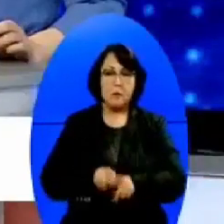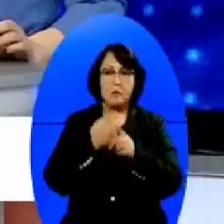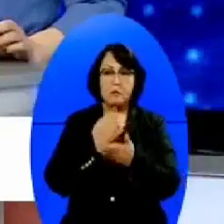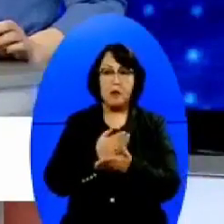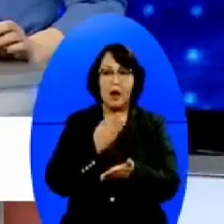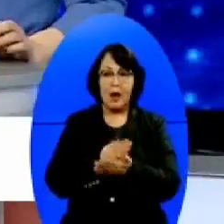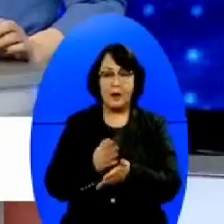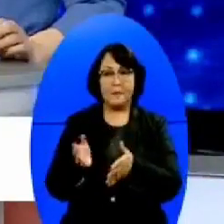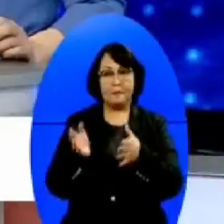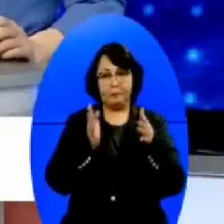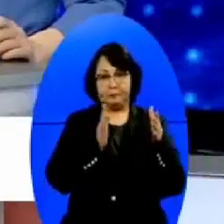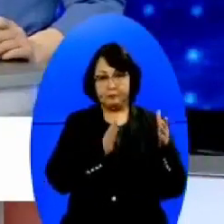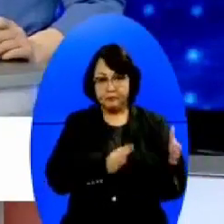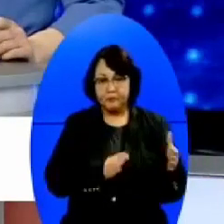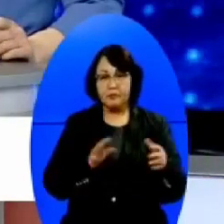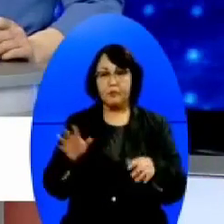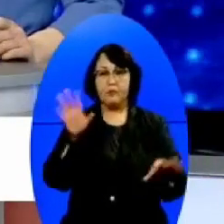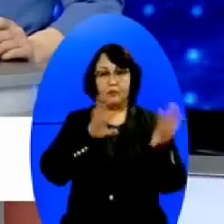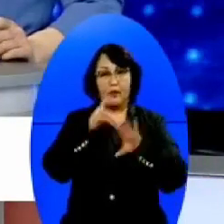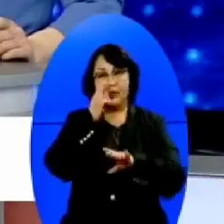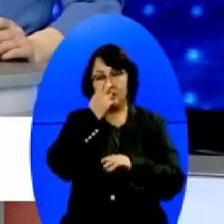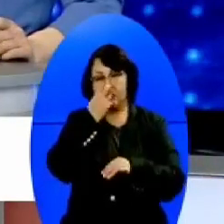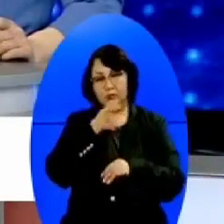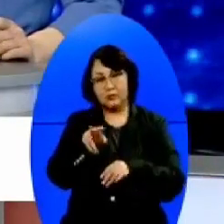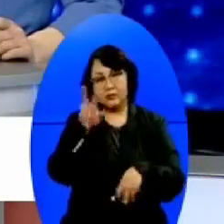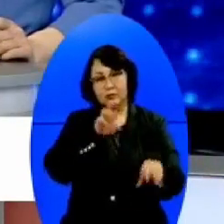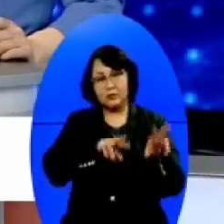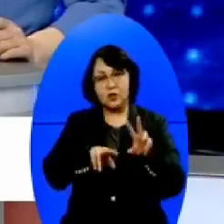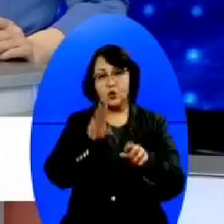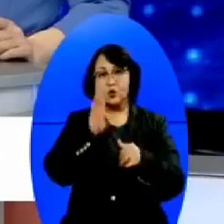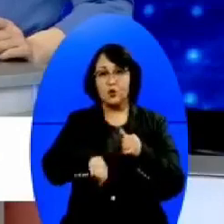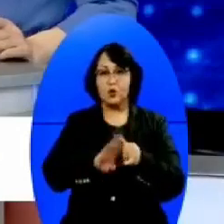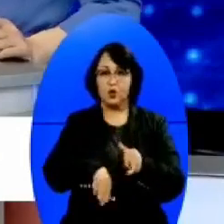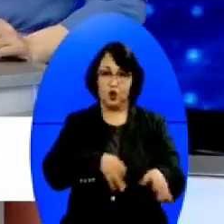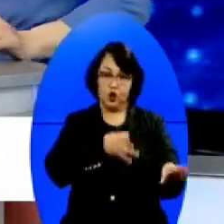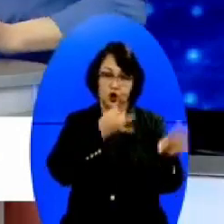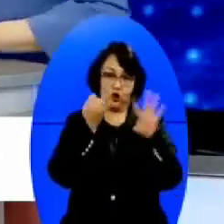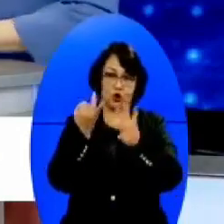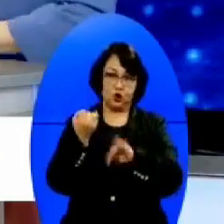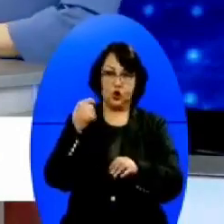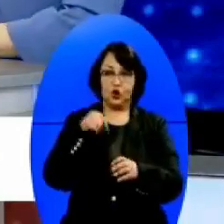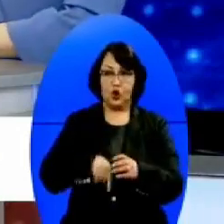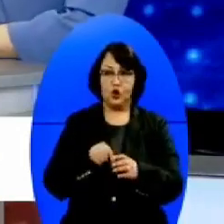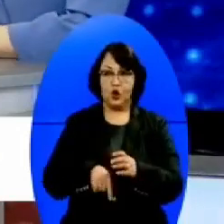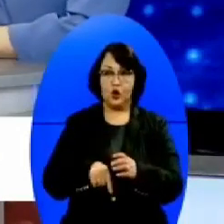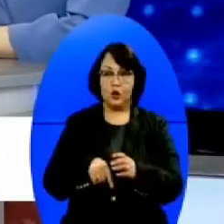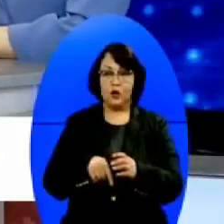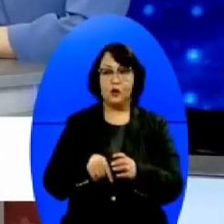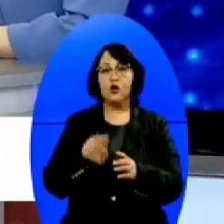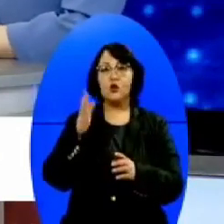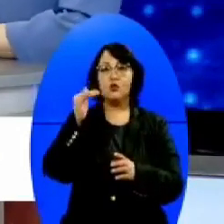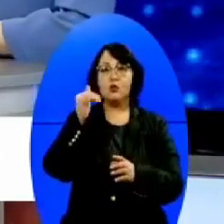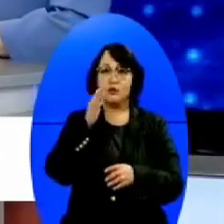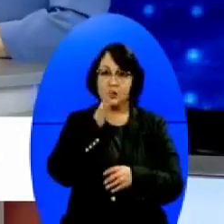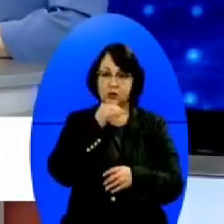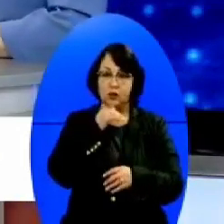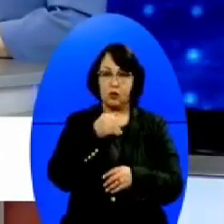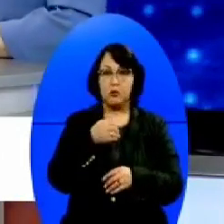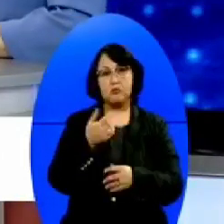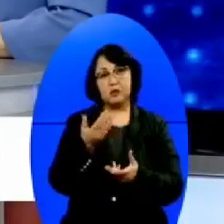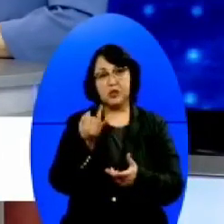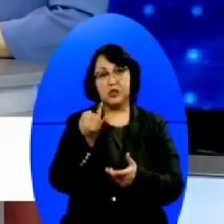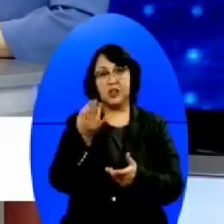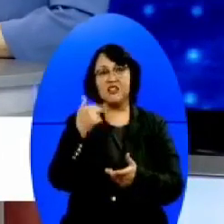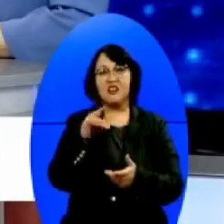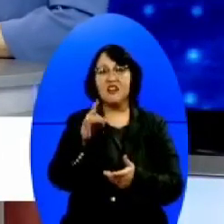За зүгээр ерөнхийдөө бид нэг ажиглаад харахад сүүлийн 7 хоногт бол бас нэг эдгэр насныхан 25-с дээш